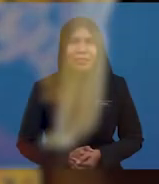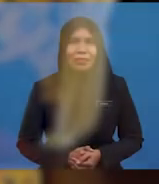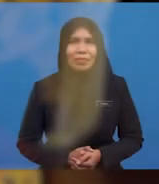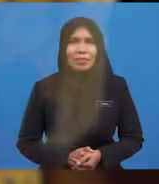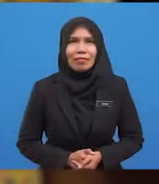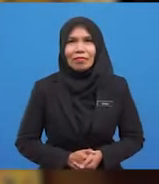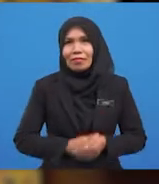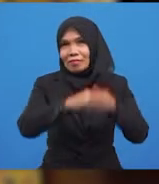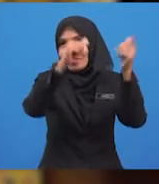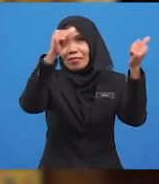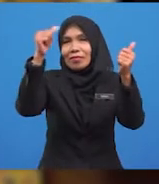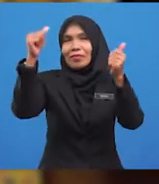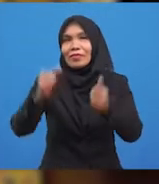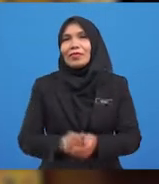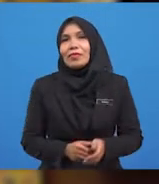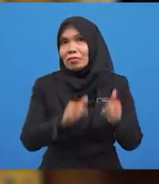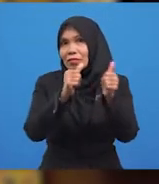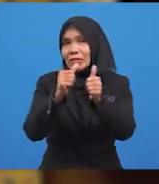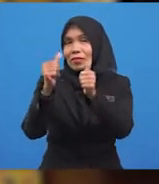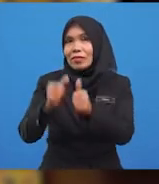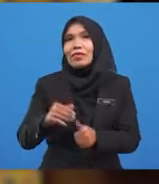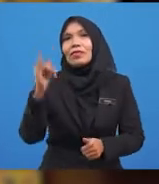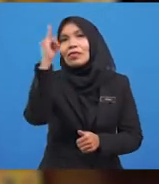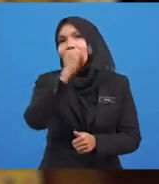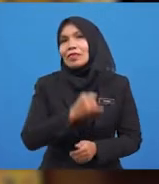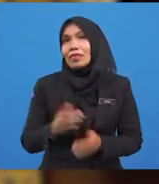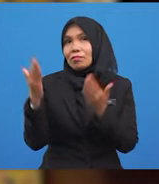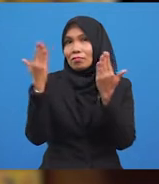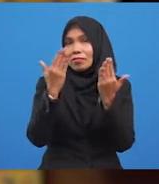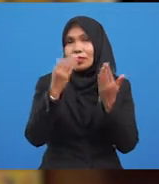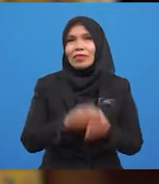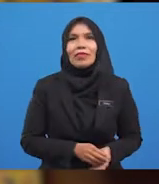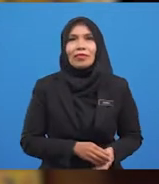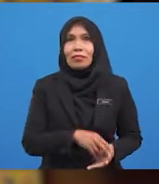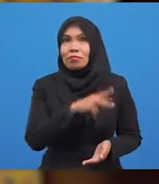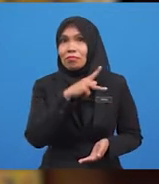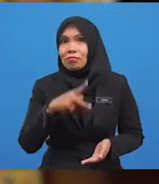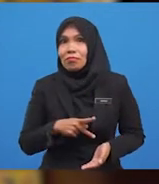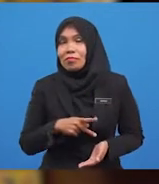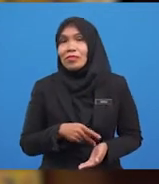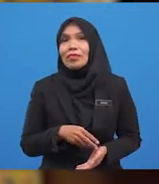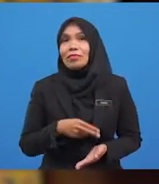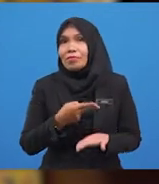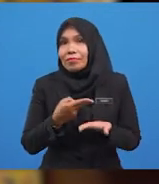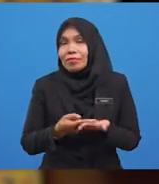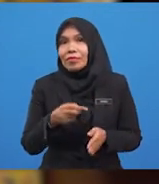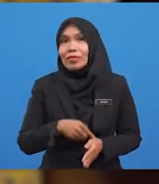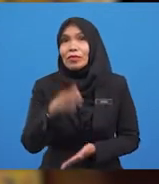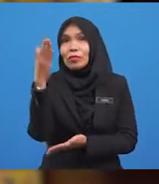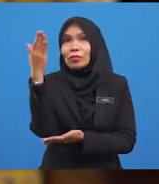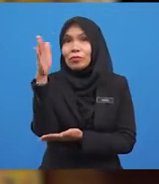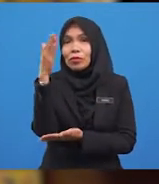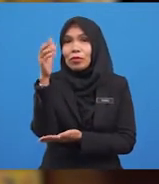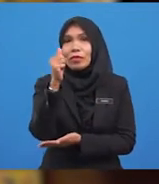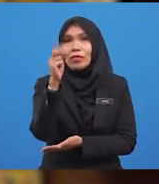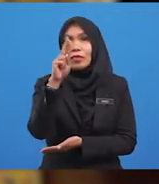Mega berarak, indah berbalam. Puteri berbah di pohon ara. Pemanis